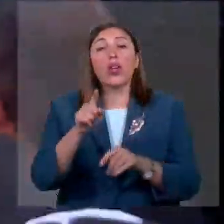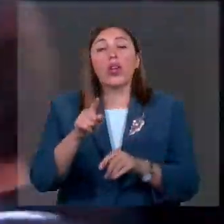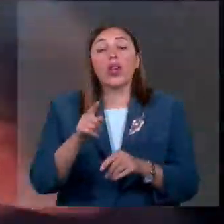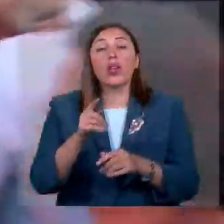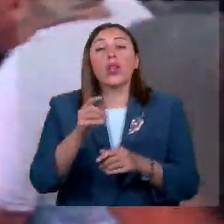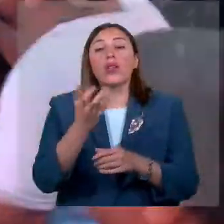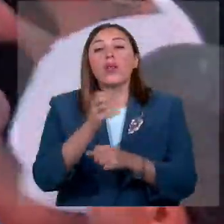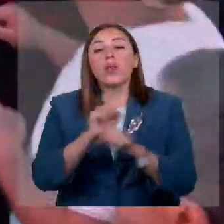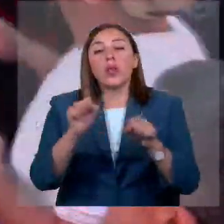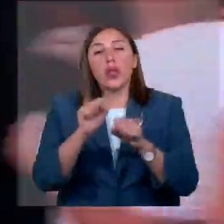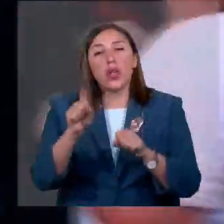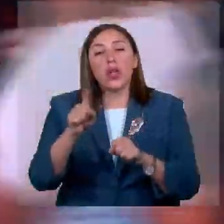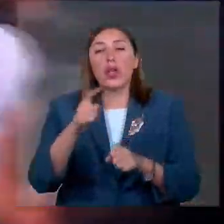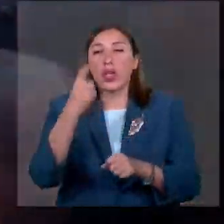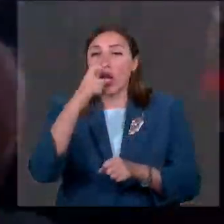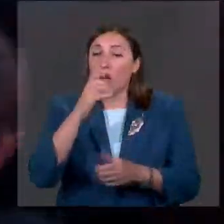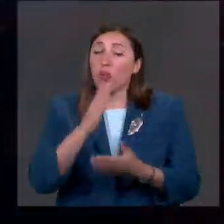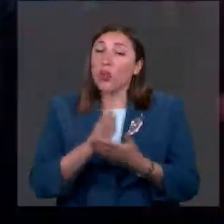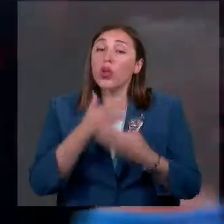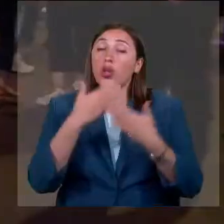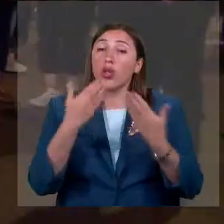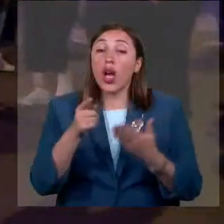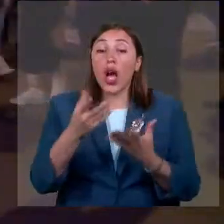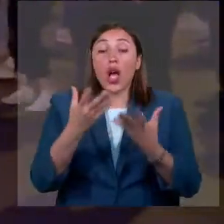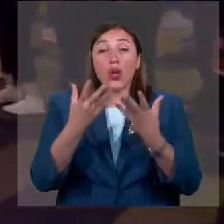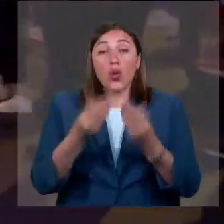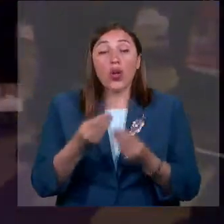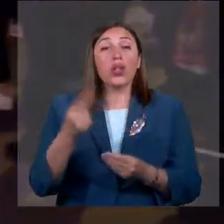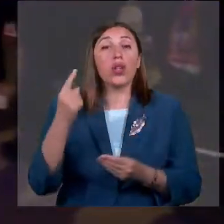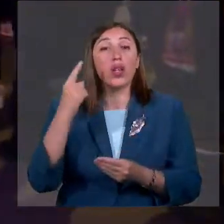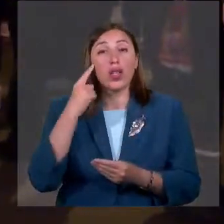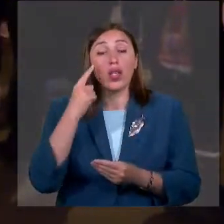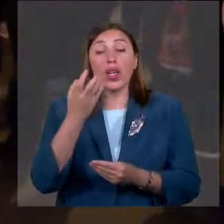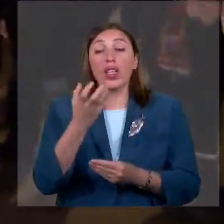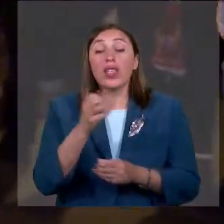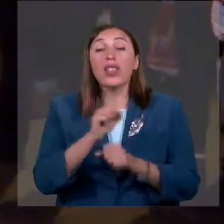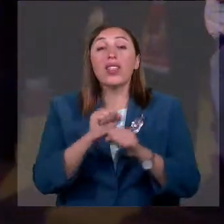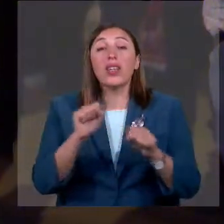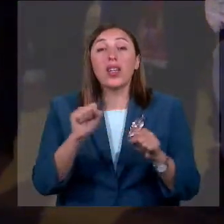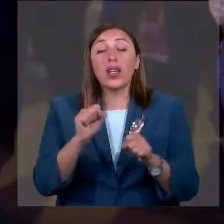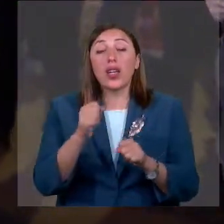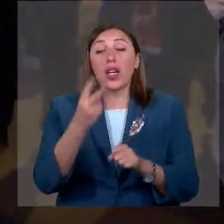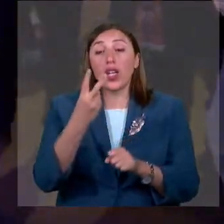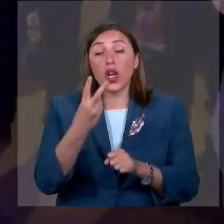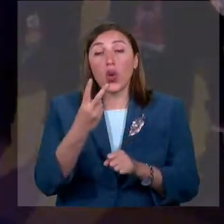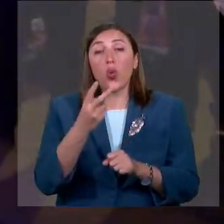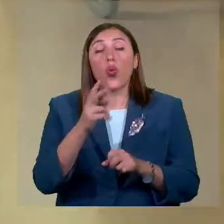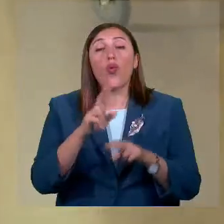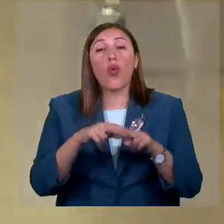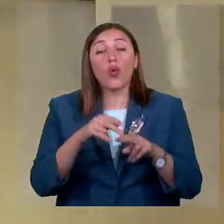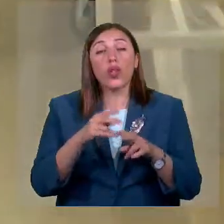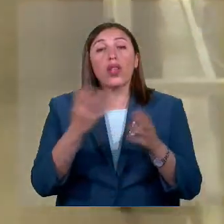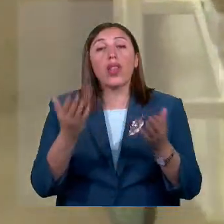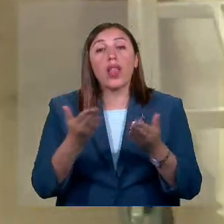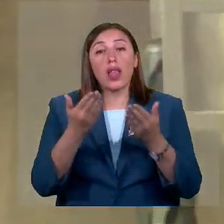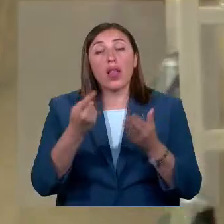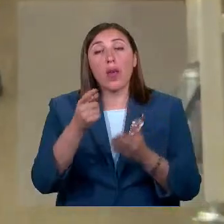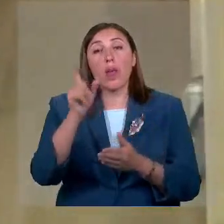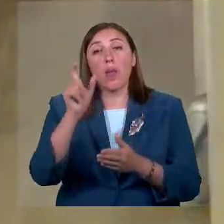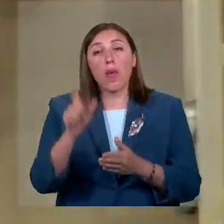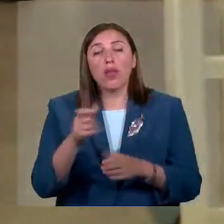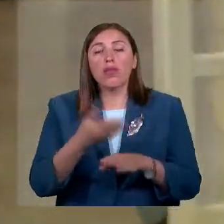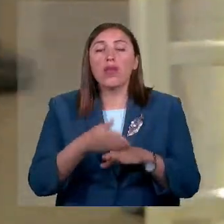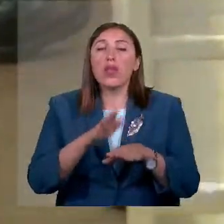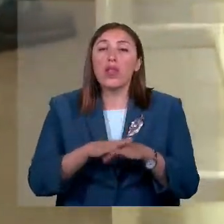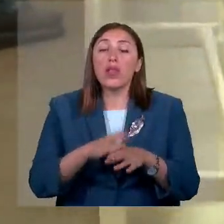արդյոք խախտումներ թույլ են տվել ընդ որում։ Դեռ հենց այդ օրը հայտնի դարձավ, որ դրնակներից առնվազն 2 ոստիկան կան թեթև, իսկ մեկ քաղաքացի